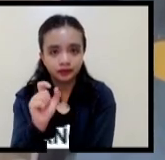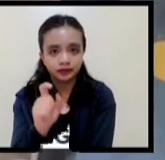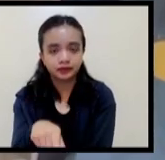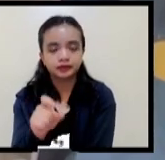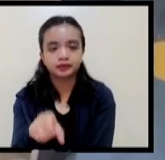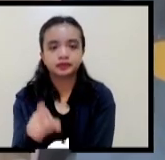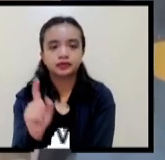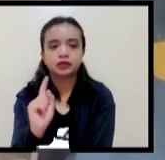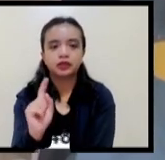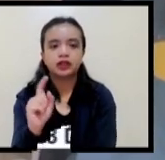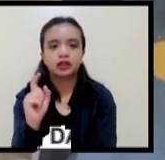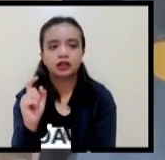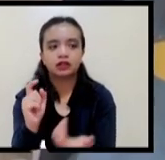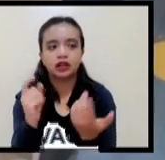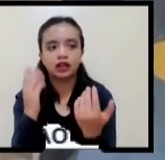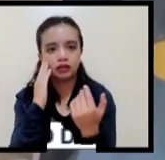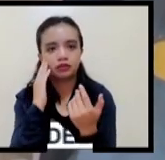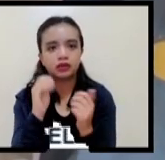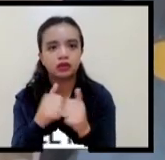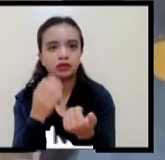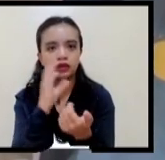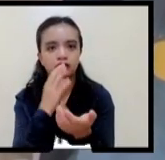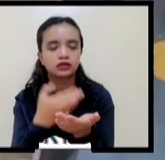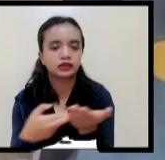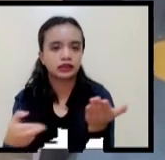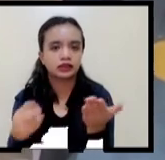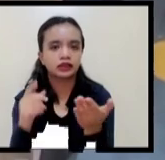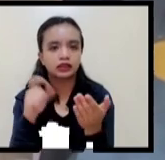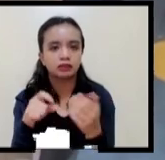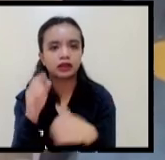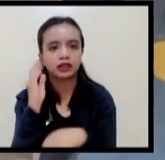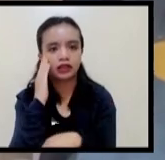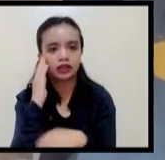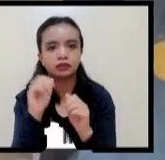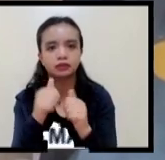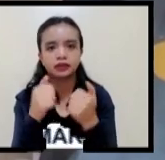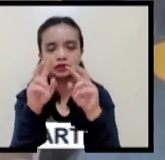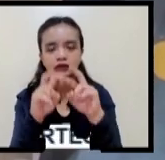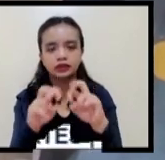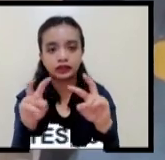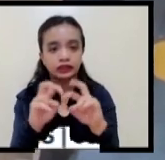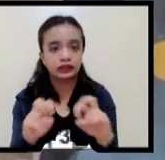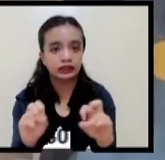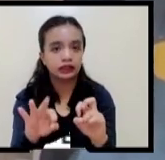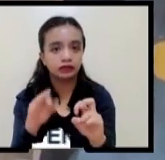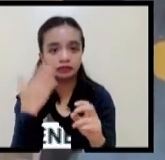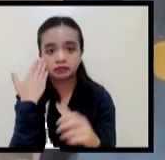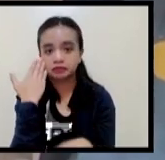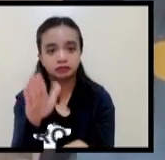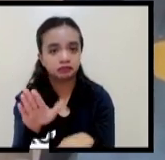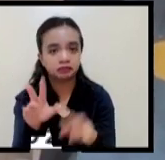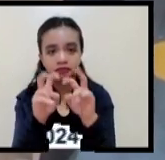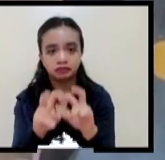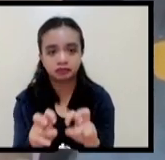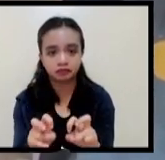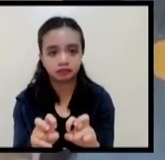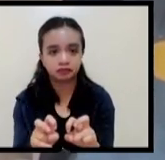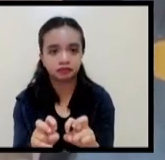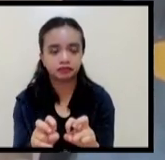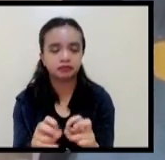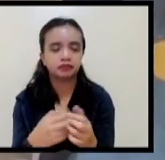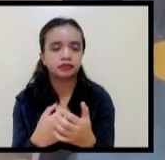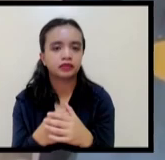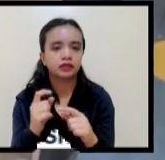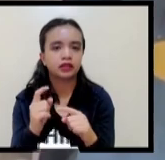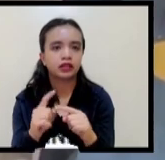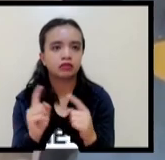na resourceful ka. And pumapasok doon na kailangan marunong ka mag-research. Kasi if you don't know how to research, mahirap makasurvive